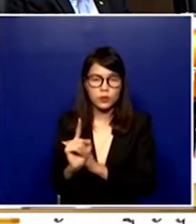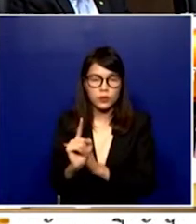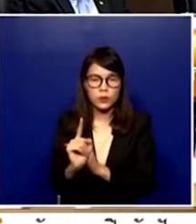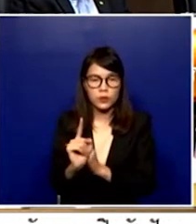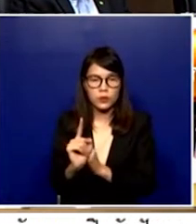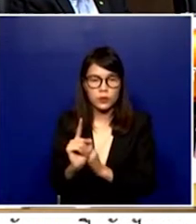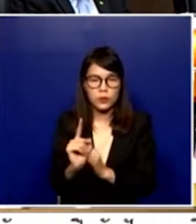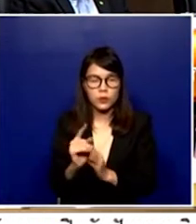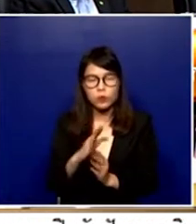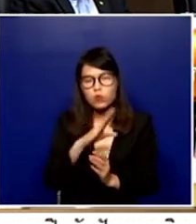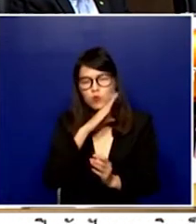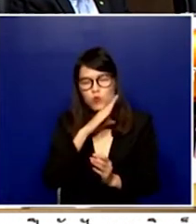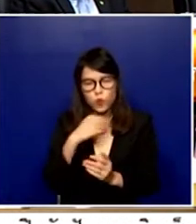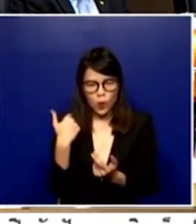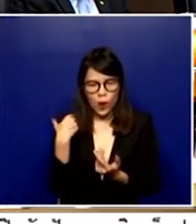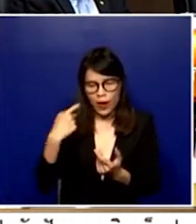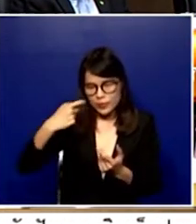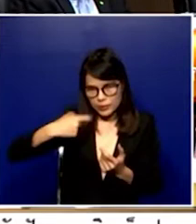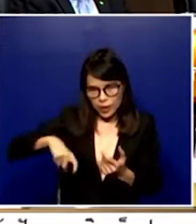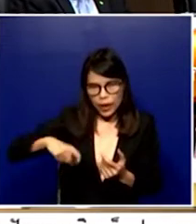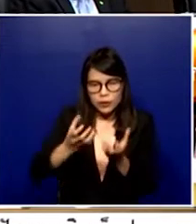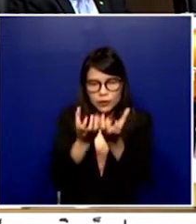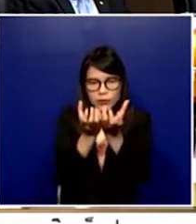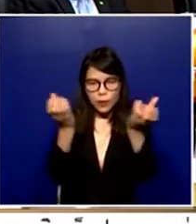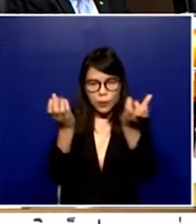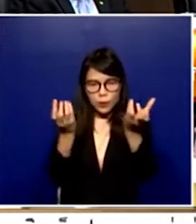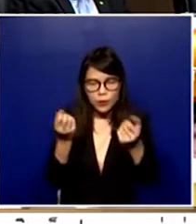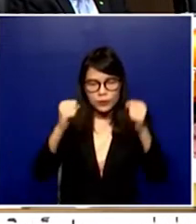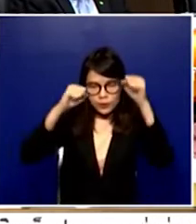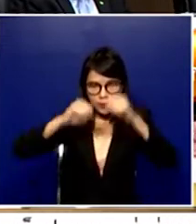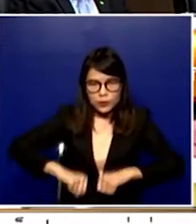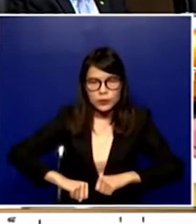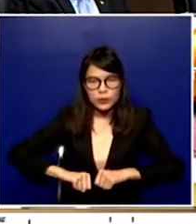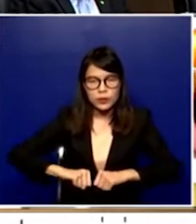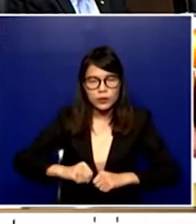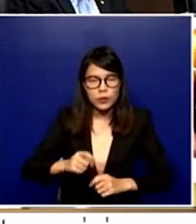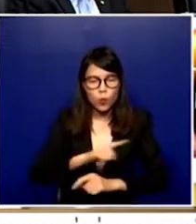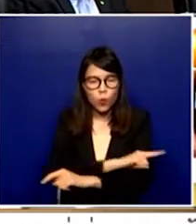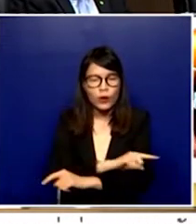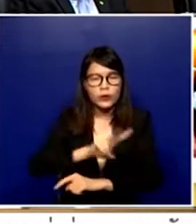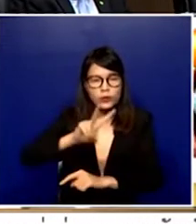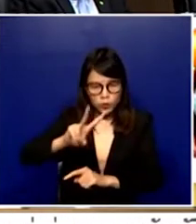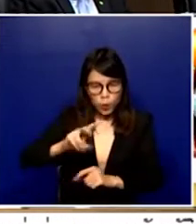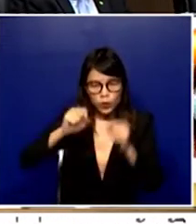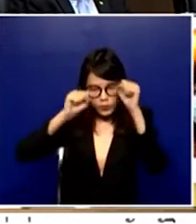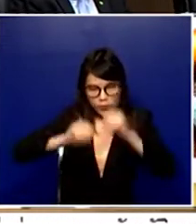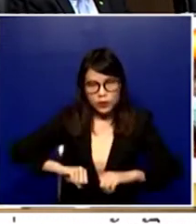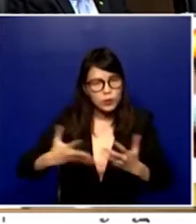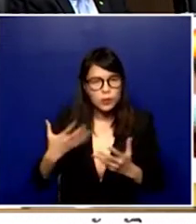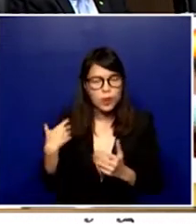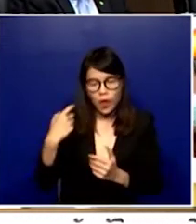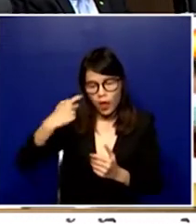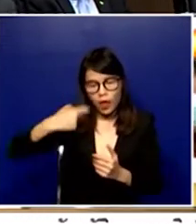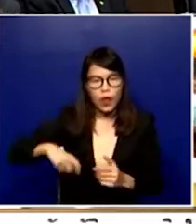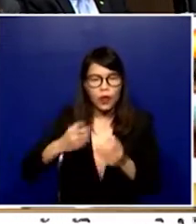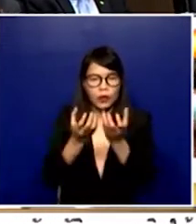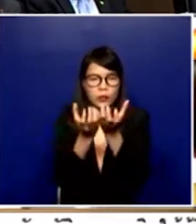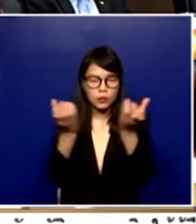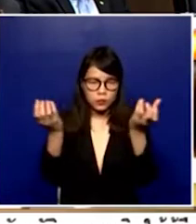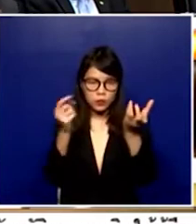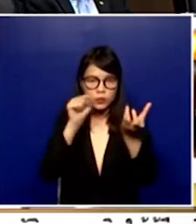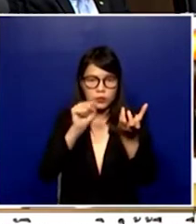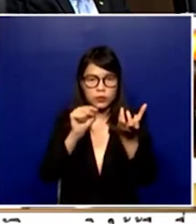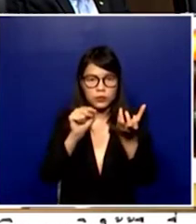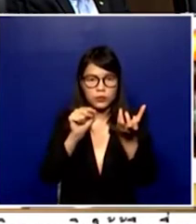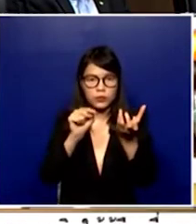ถ้าจะอ้างตามที่สารรฐธรรนูลได้ตัดสินคดีไปเมวที่ 2สารรัธรมนูลไม่ได้อ้างรัฐธรรนูลแต่สารรัฐธรรนูล